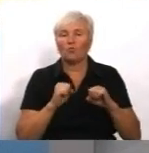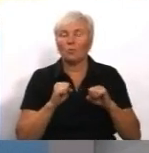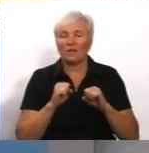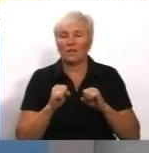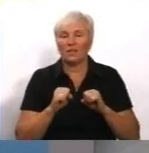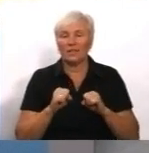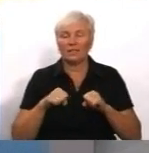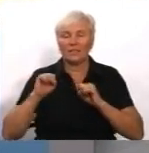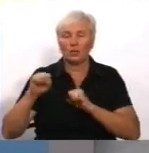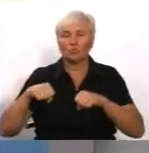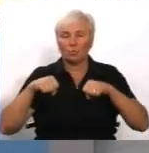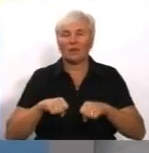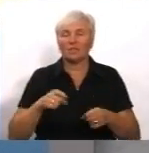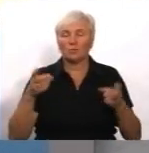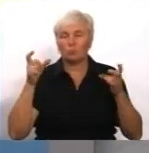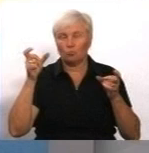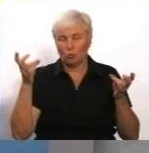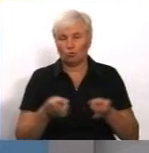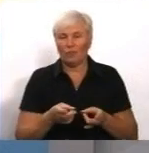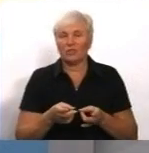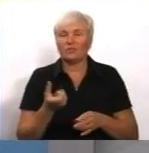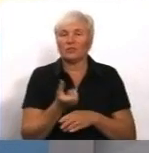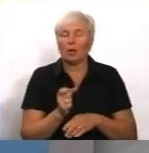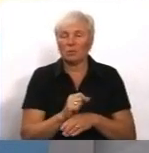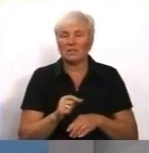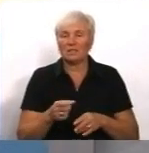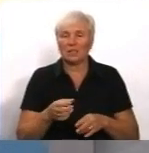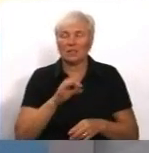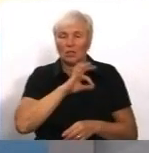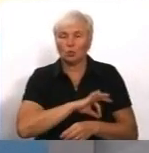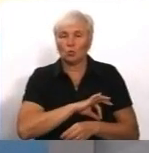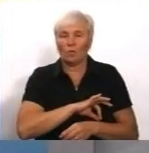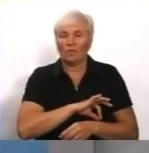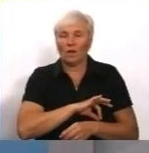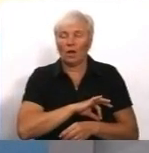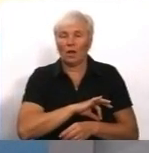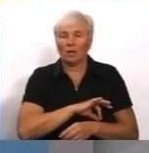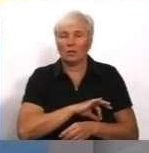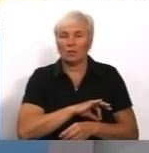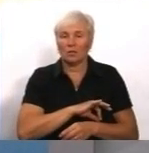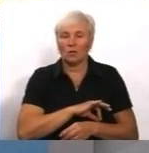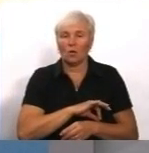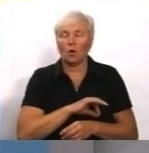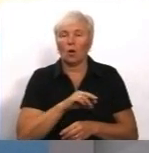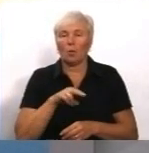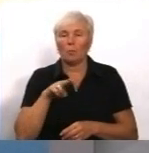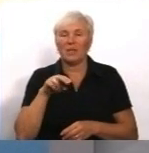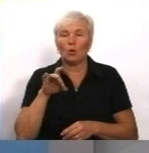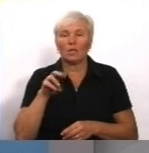мені здається, що найбільше застосовано і превентивних, і навіть